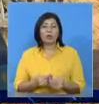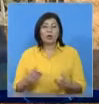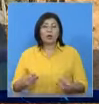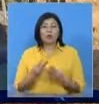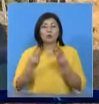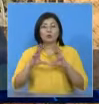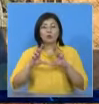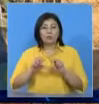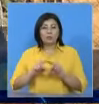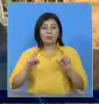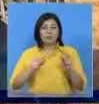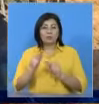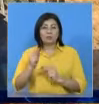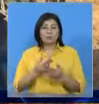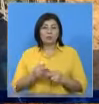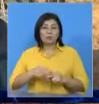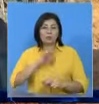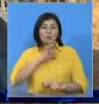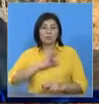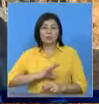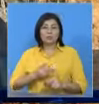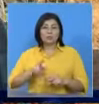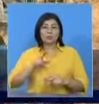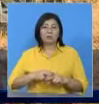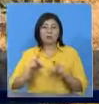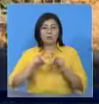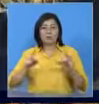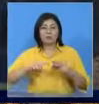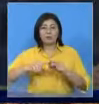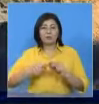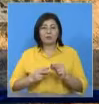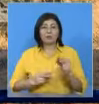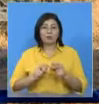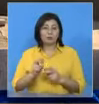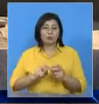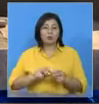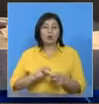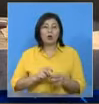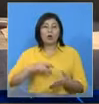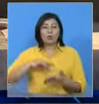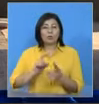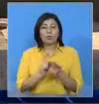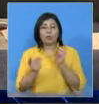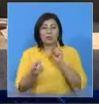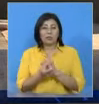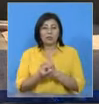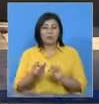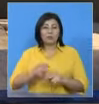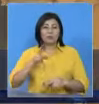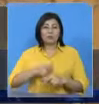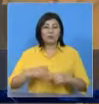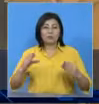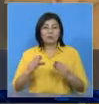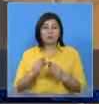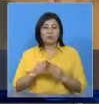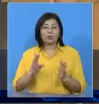сөндіру бекеті салынып жатыр. Ол іске қосылғанда мына бекет техникалық жөндеу орталығына айналады. Я, құрылыс қарқында. Нұр Ақтөбе тұрғын үй